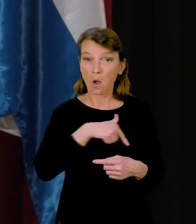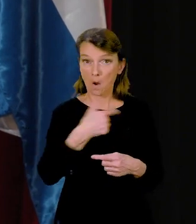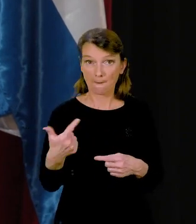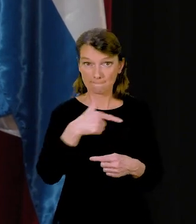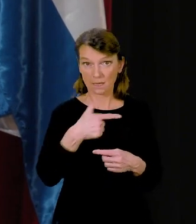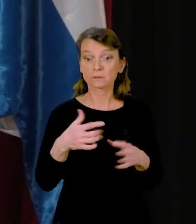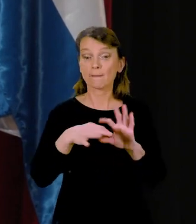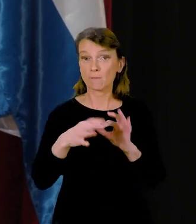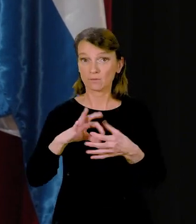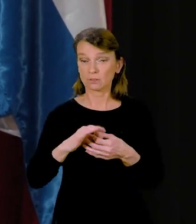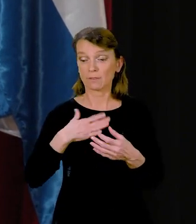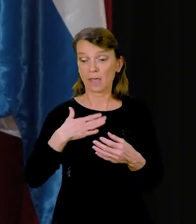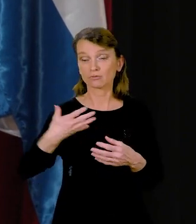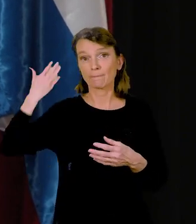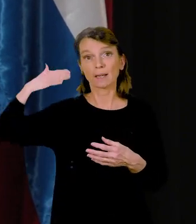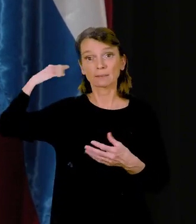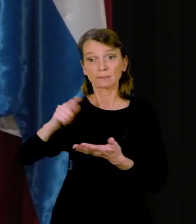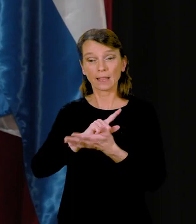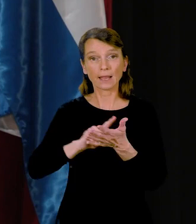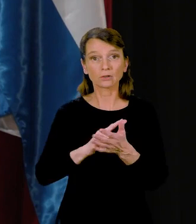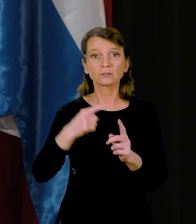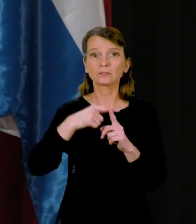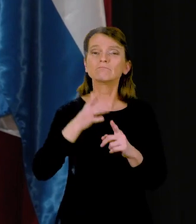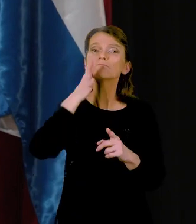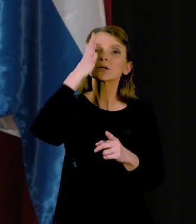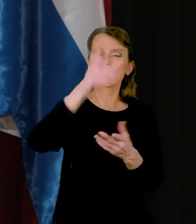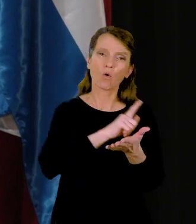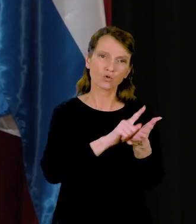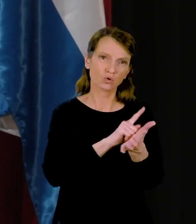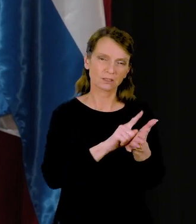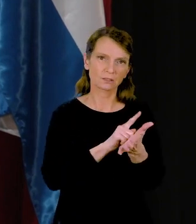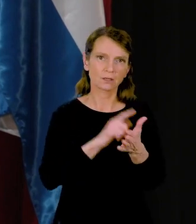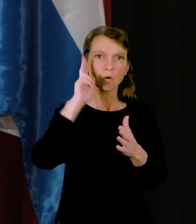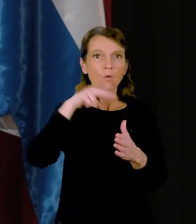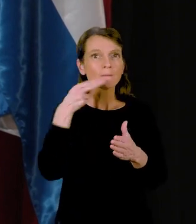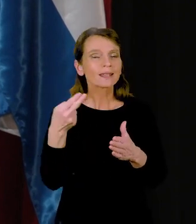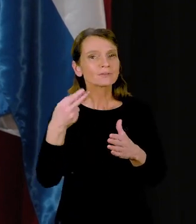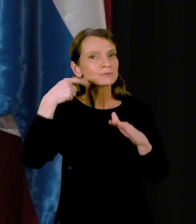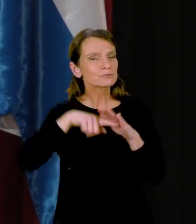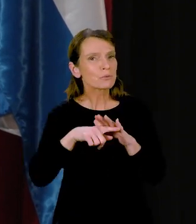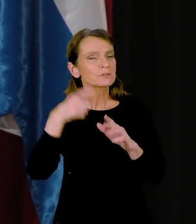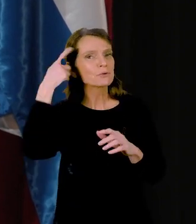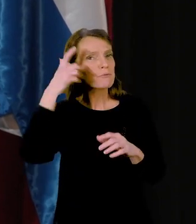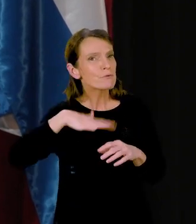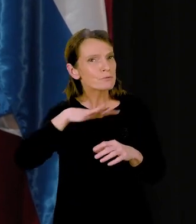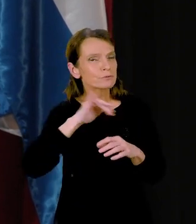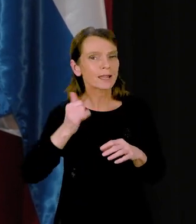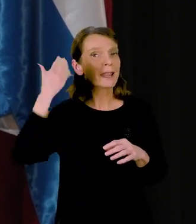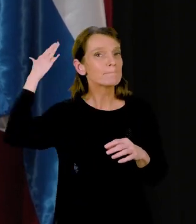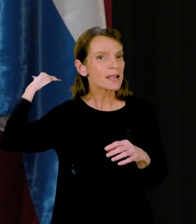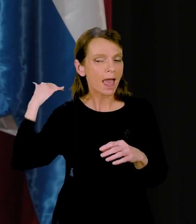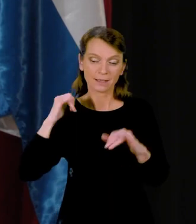povezovalki naše preteklosti in prihodnosti. Umetnost znotraj kulture je tako